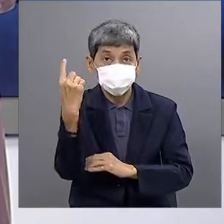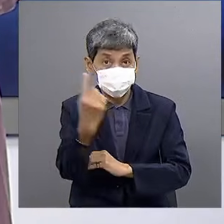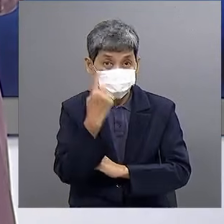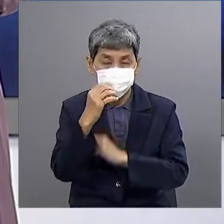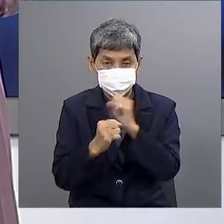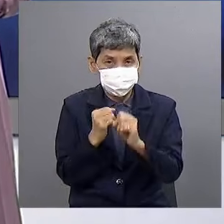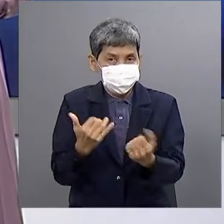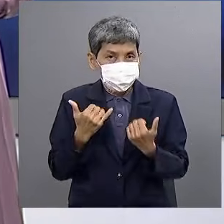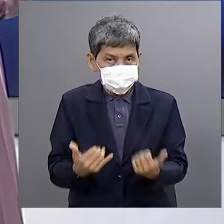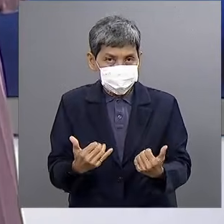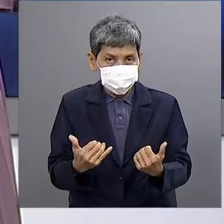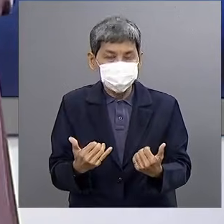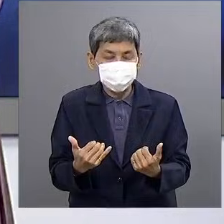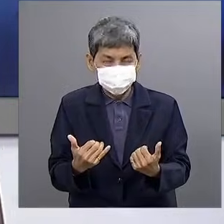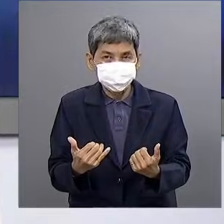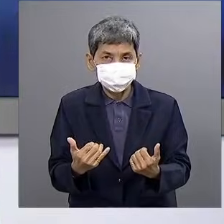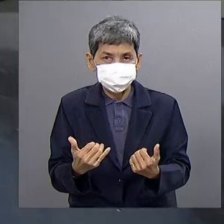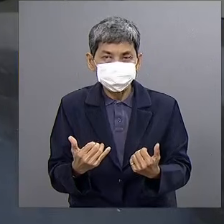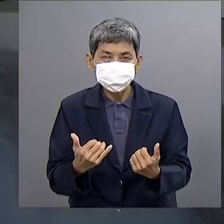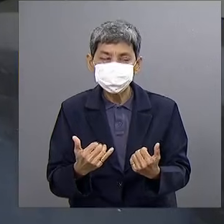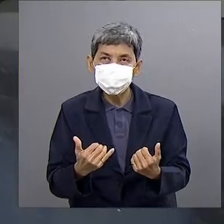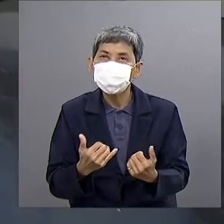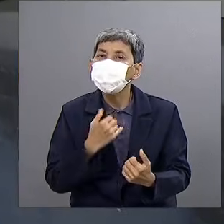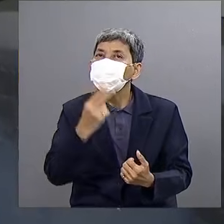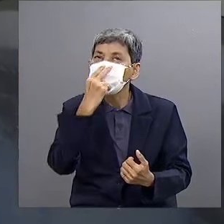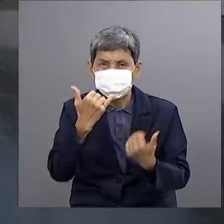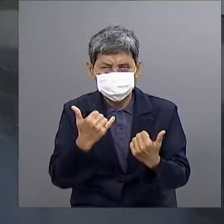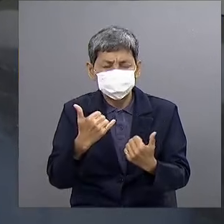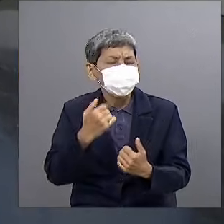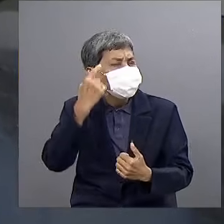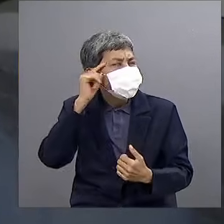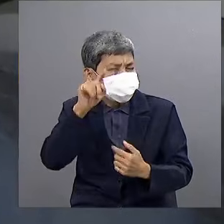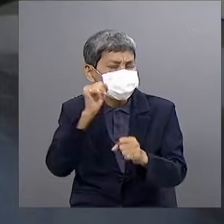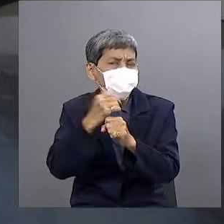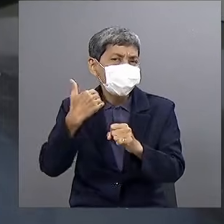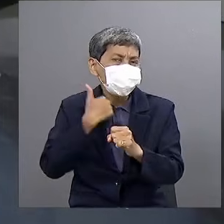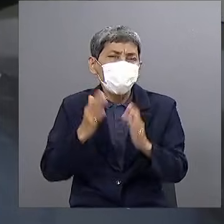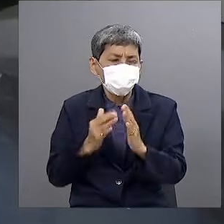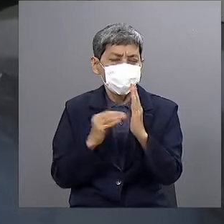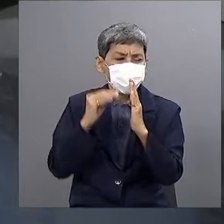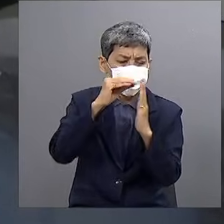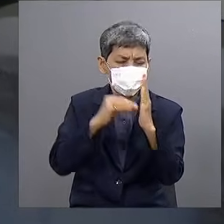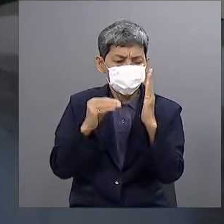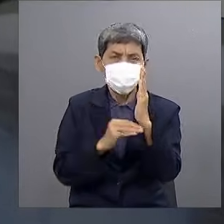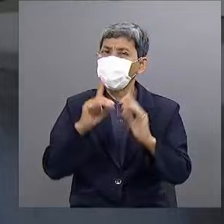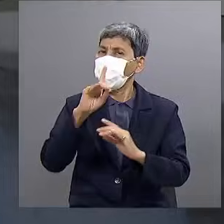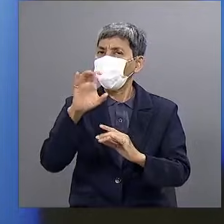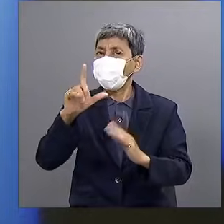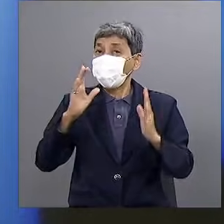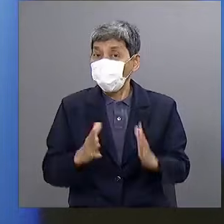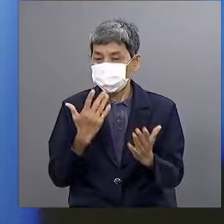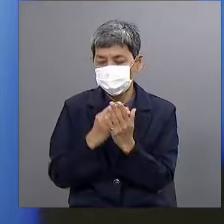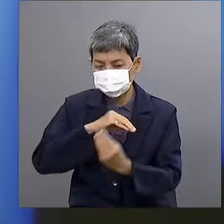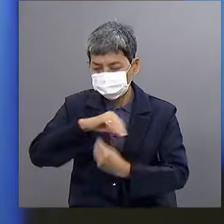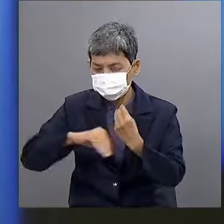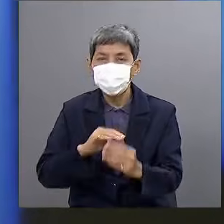คะคุณภาวดีคุณจิราชาตาคะต้องบอกว่ายังคงตั้งเป้าอยู่น่าจะมีคนเดินทางประมาณ100ล้านคนครั้งรายได้ก็อยู่ที่ประมาณ500ล้านบ